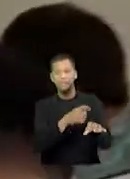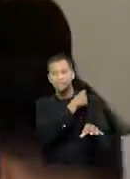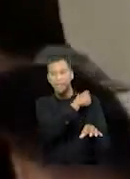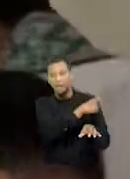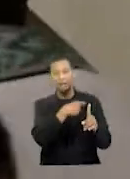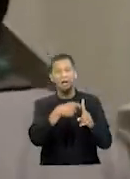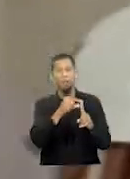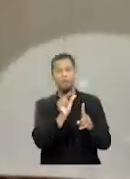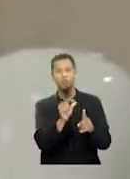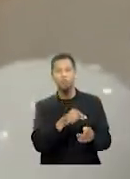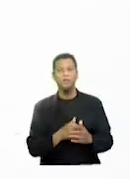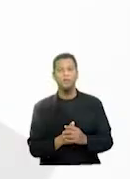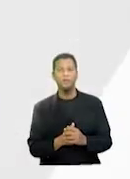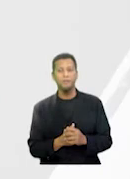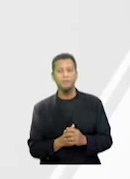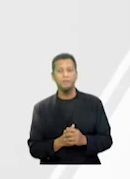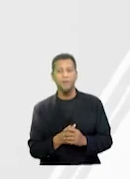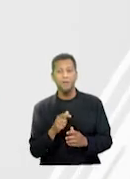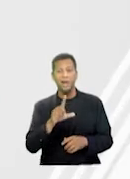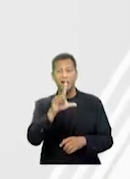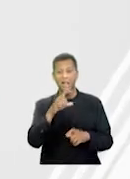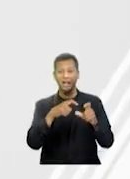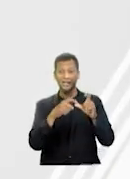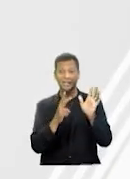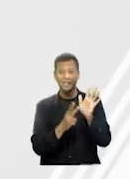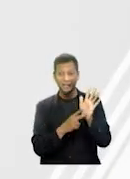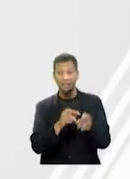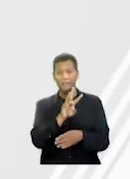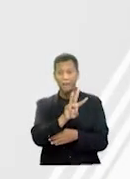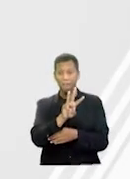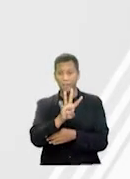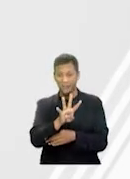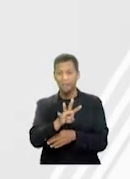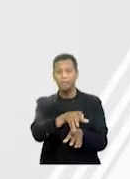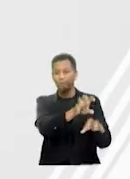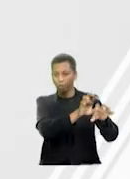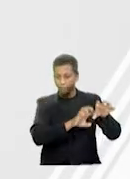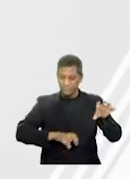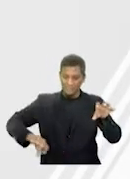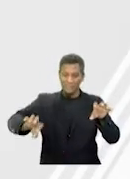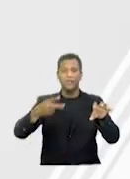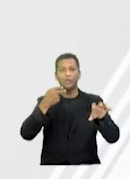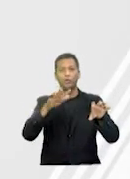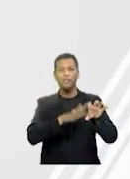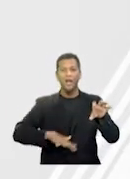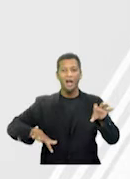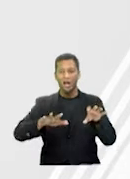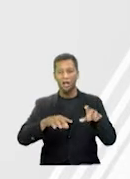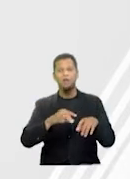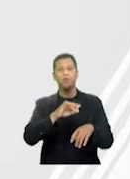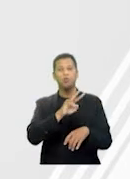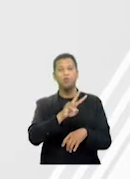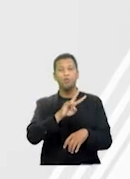Berdasarkan rilis survei LSN, Lembaga Survei Nasional di 34 provinsi seluruh Indonesia periode Juni 2022,